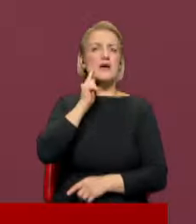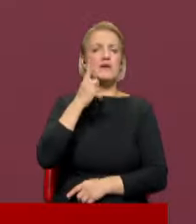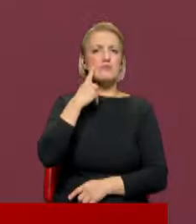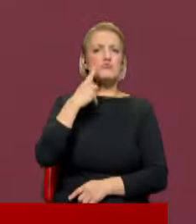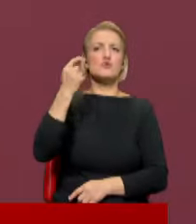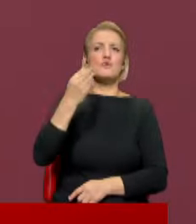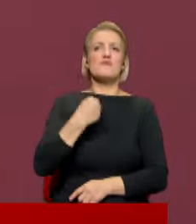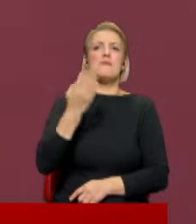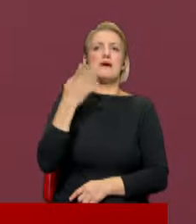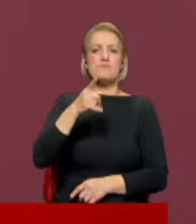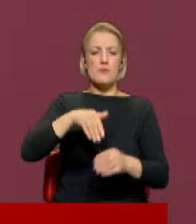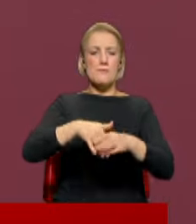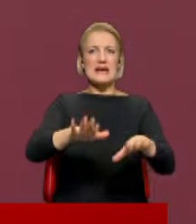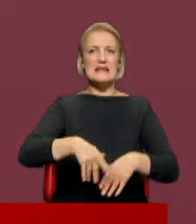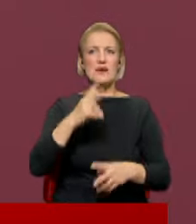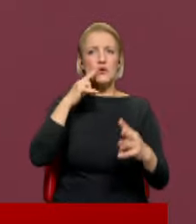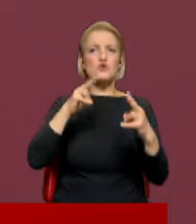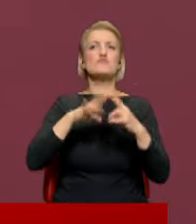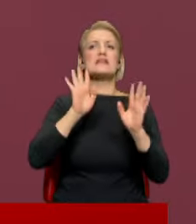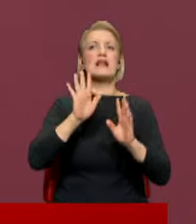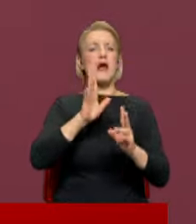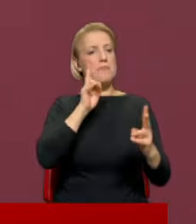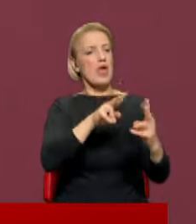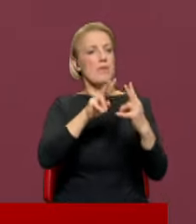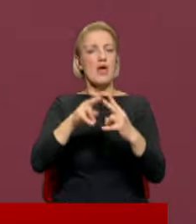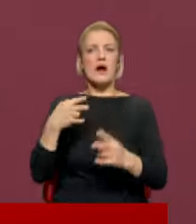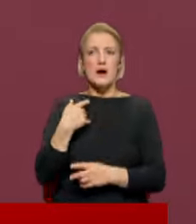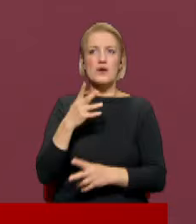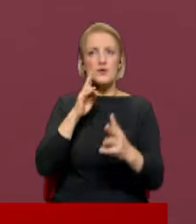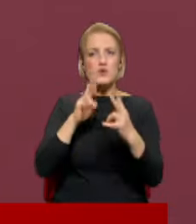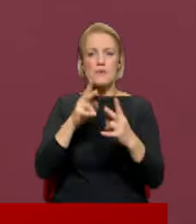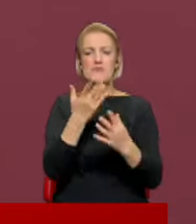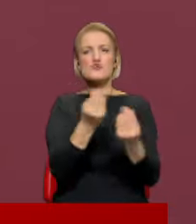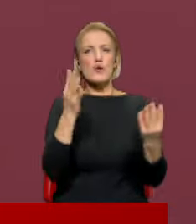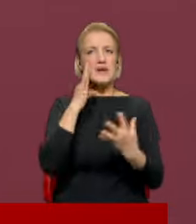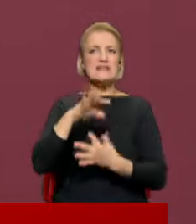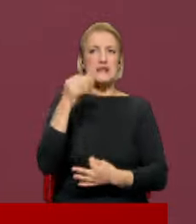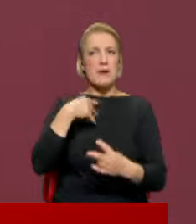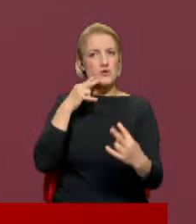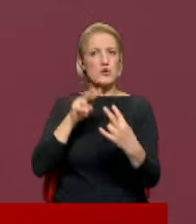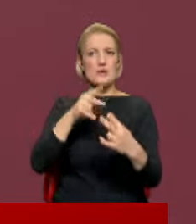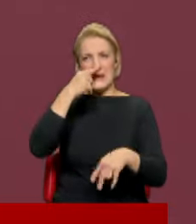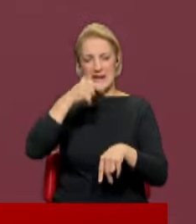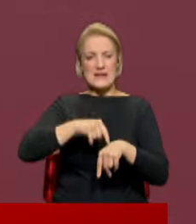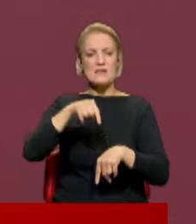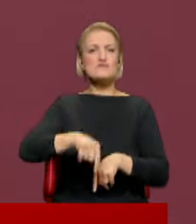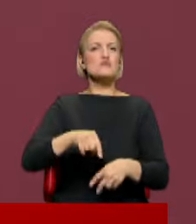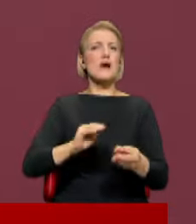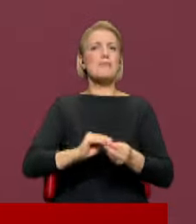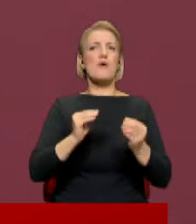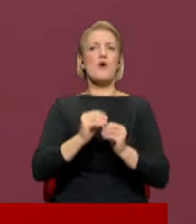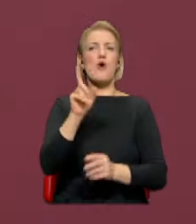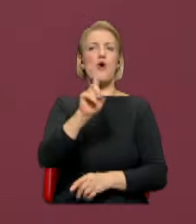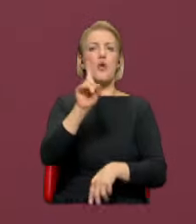görüşemiyoruz diyorlar Bu mecliste görüşmedik kimse kalmadı görüştükleri birçok insan da ben görüştüm inanın buradaki sorun